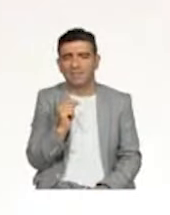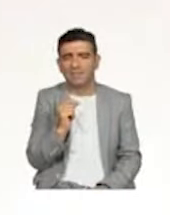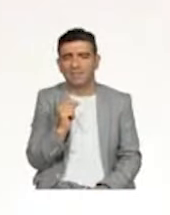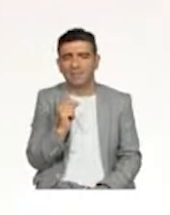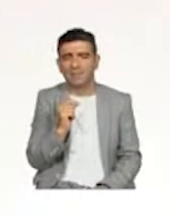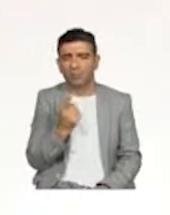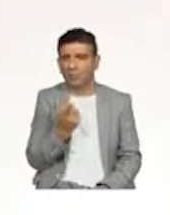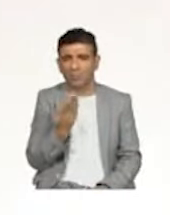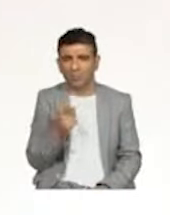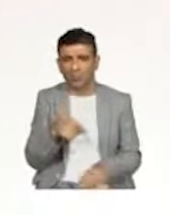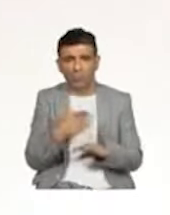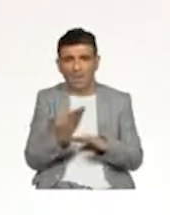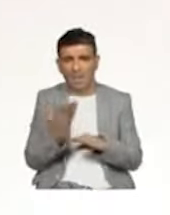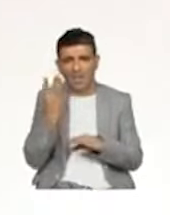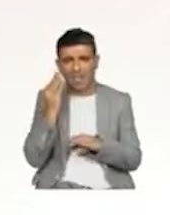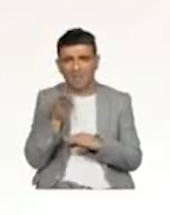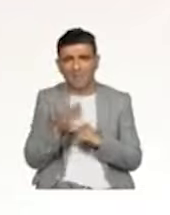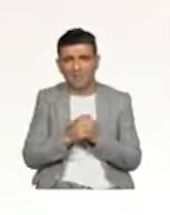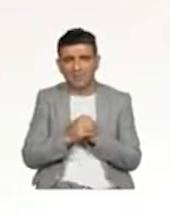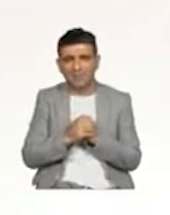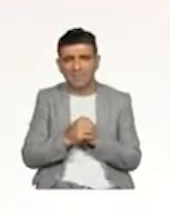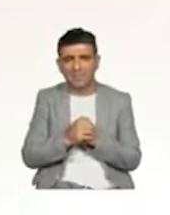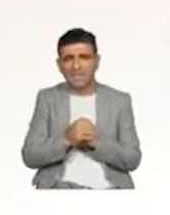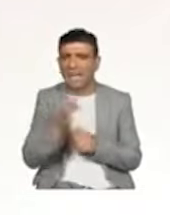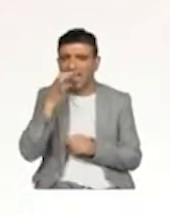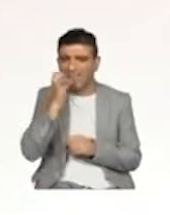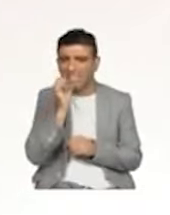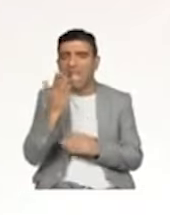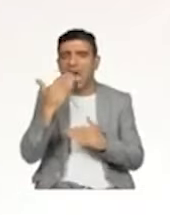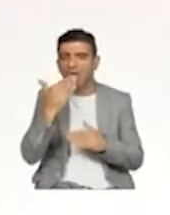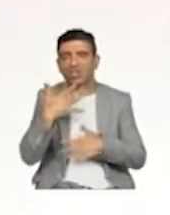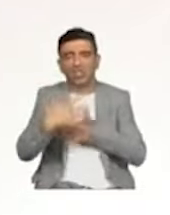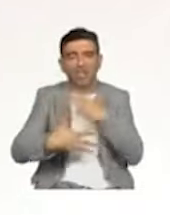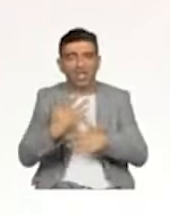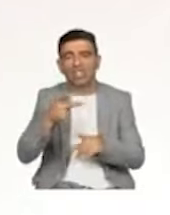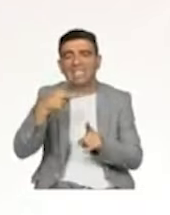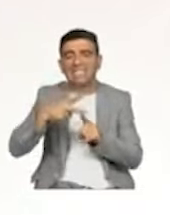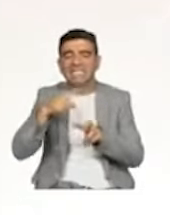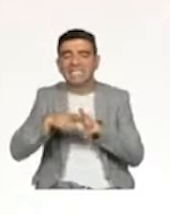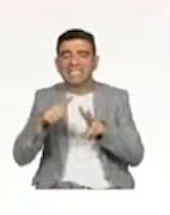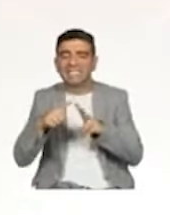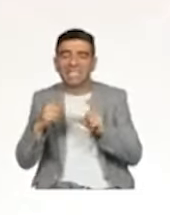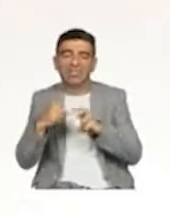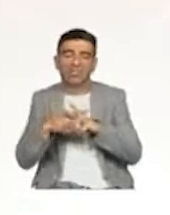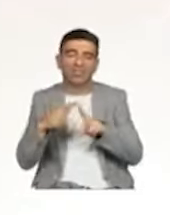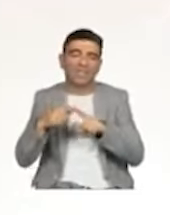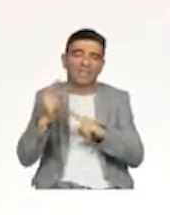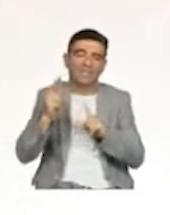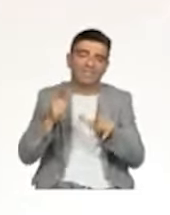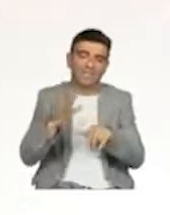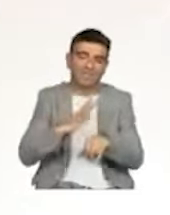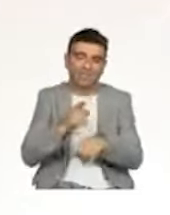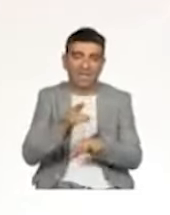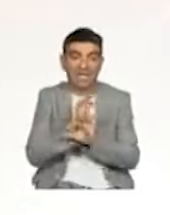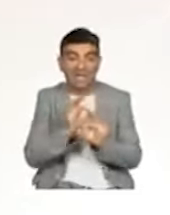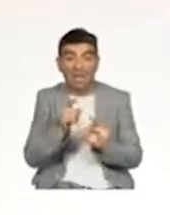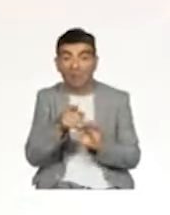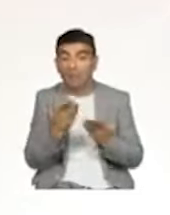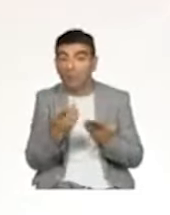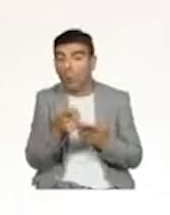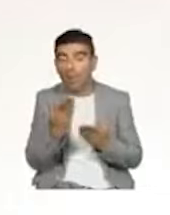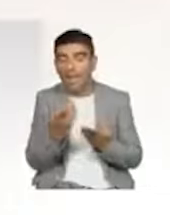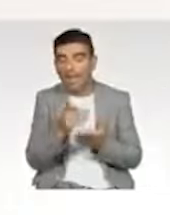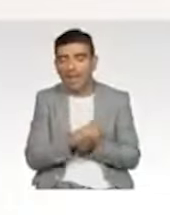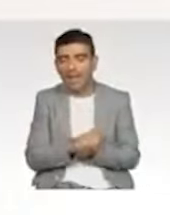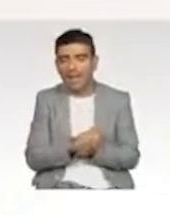Garip bir şey bu ne ya? Yer fıstığı ve acı. Bir de zencefil. Danko. Tam ne o Fadila? Bir